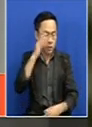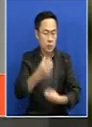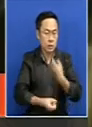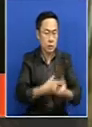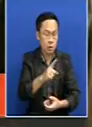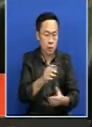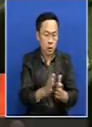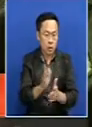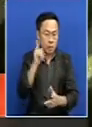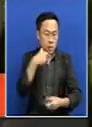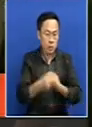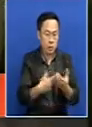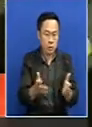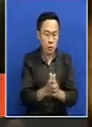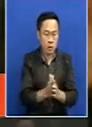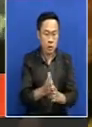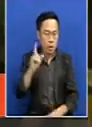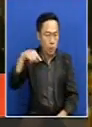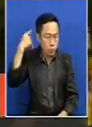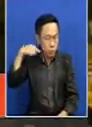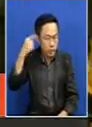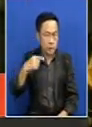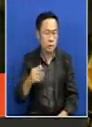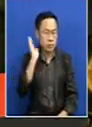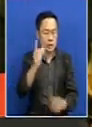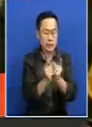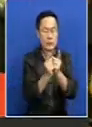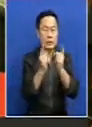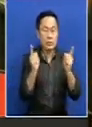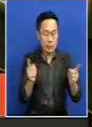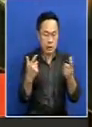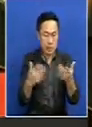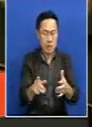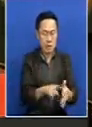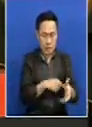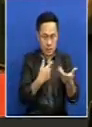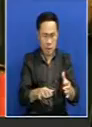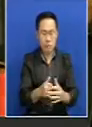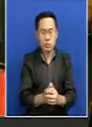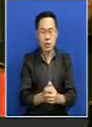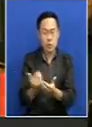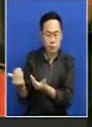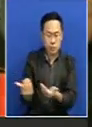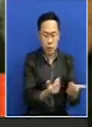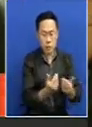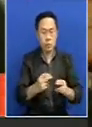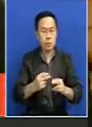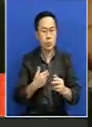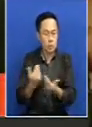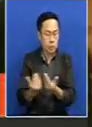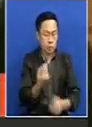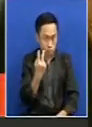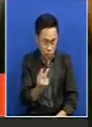ก็ให้ข้อมูลกับทีมข่าวนะคะว่าฝ่ายหญิงเลิกรากับสามีเก่าไปนานหลายปีแล้วมีลูกด้วยกัน2ค